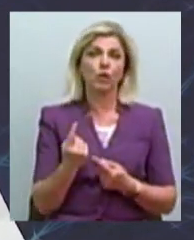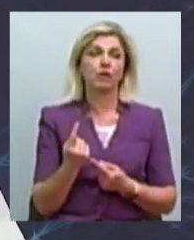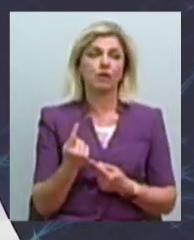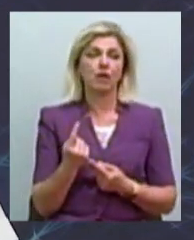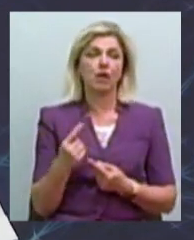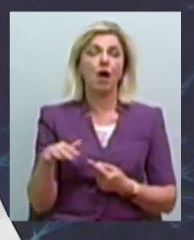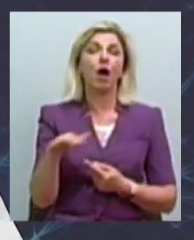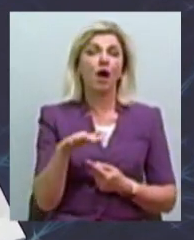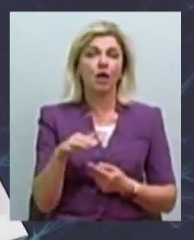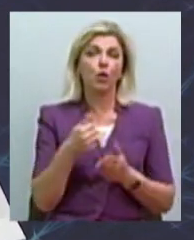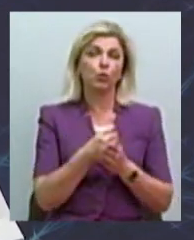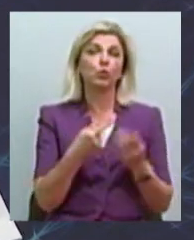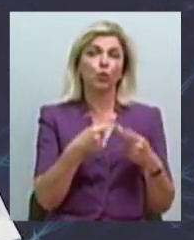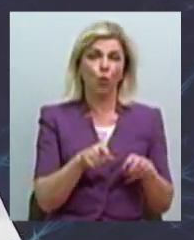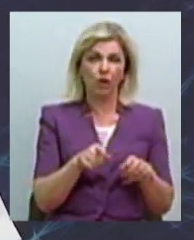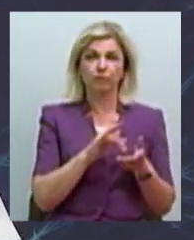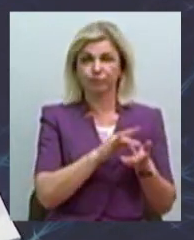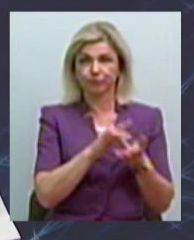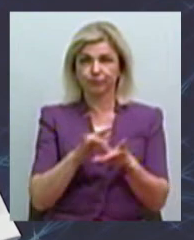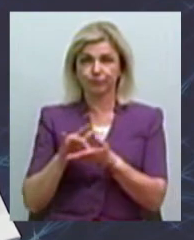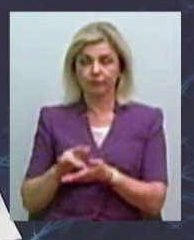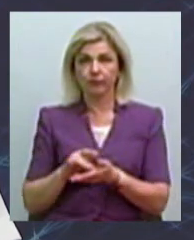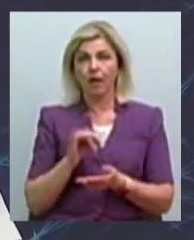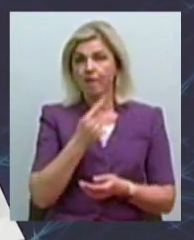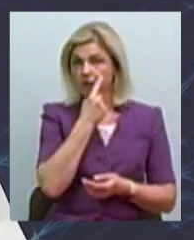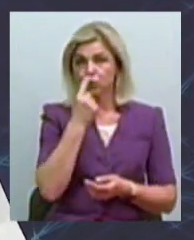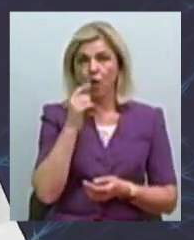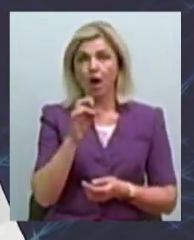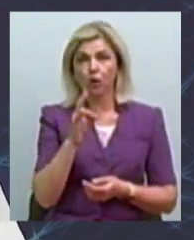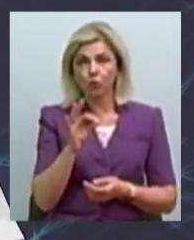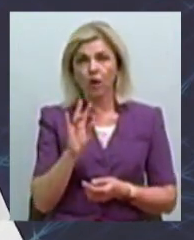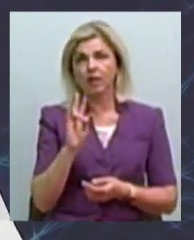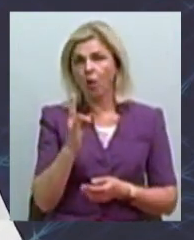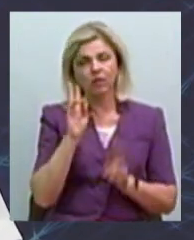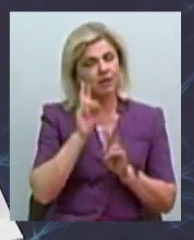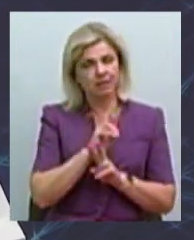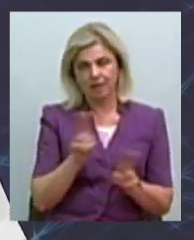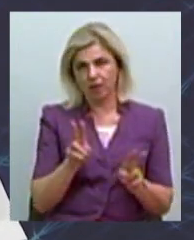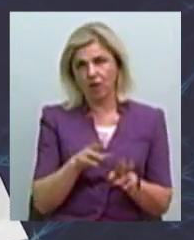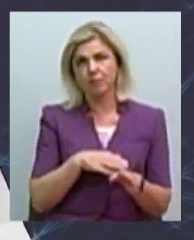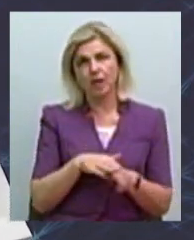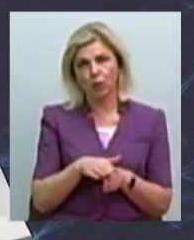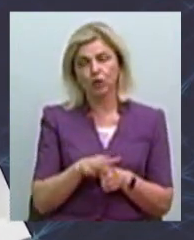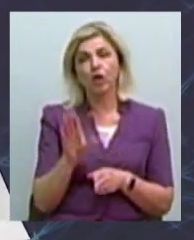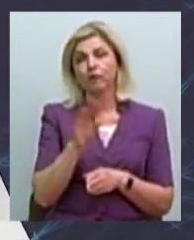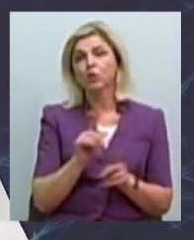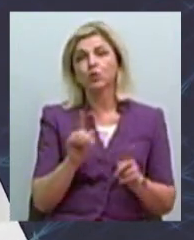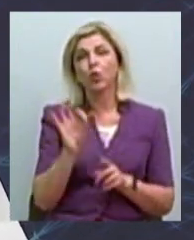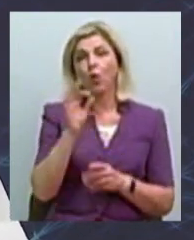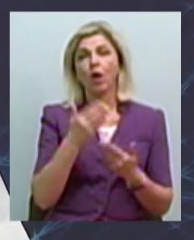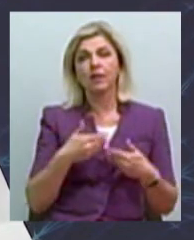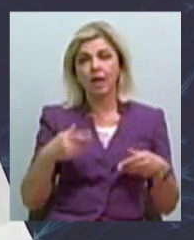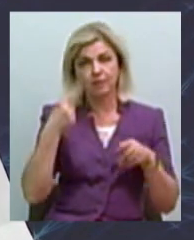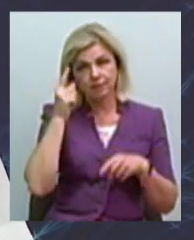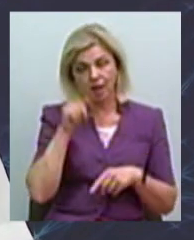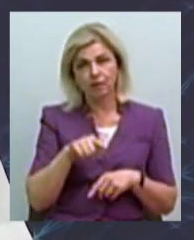из одного края страны в другой. И визуально Николаев не знают. Абсолютно. То есть все, что про нас знают, ну, вы, я думаю, сами